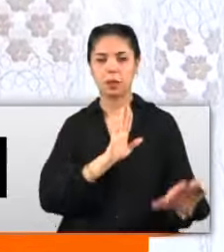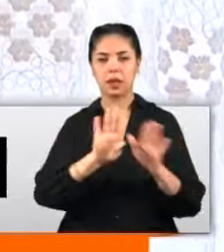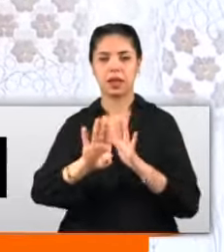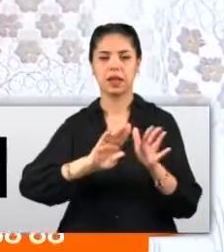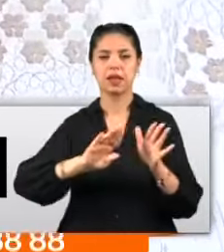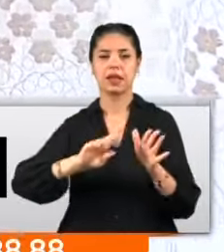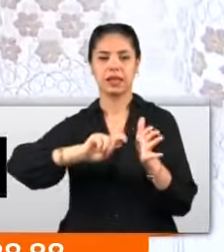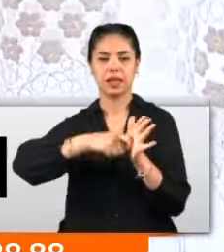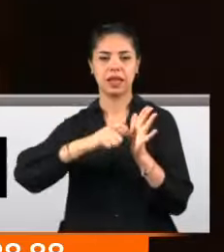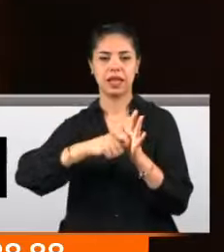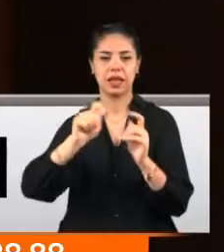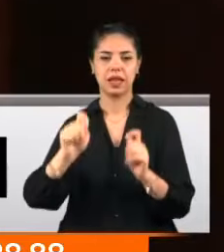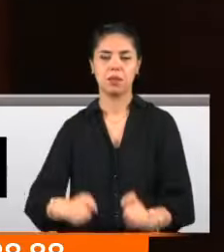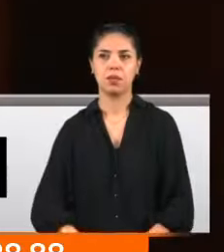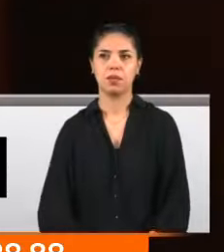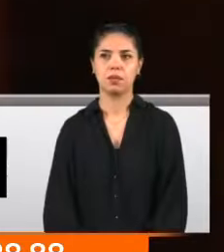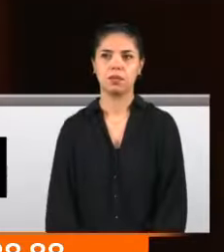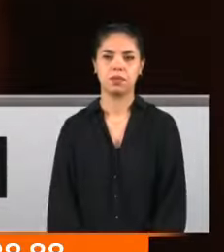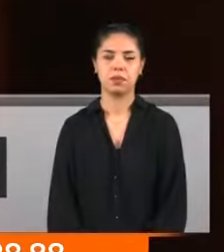da sıkı kilit